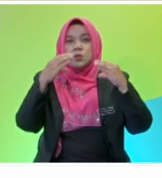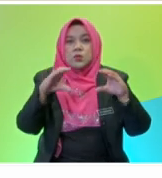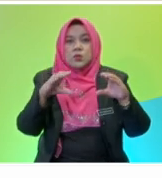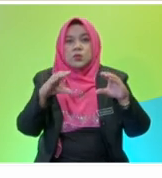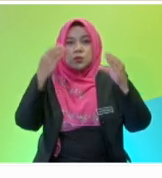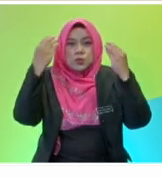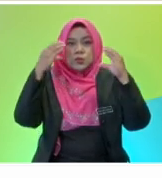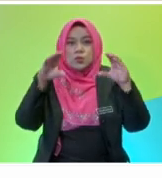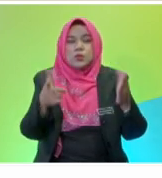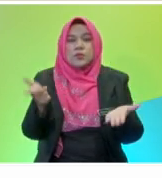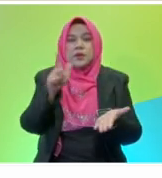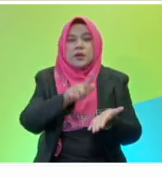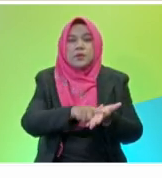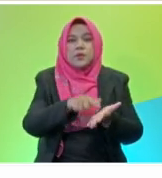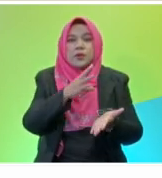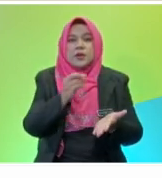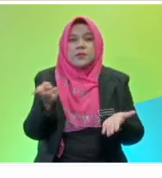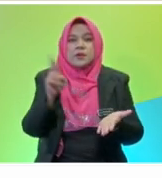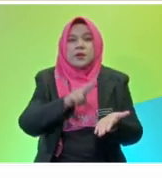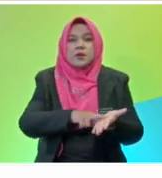melapor ataupun merekot